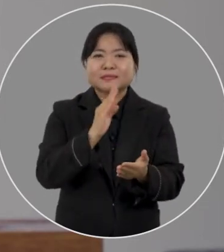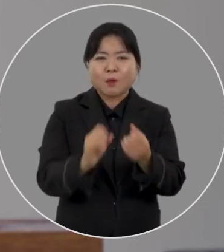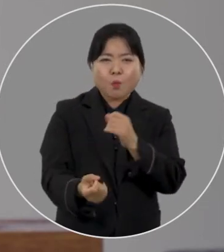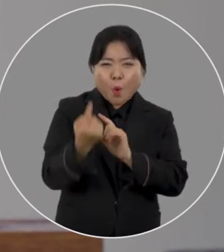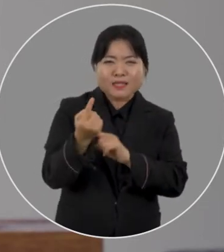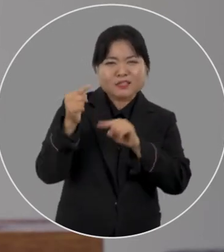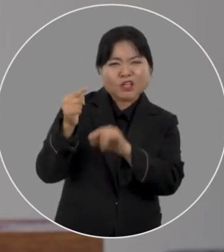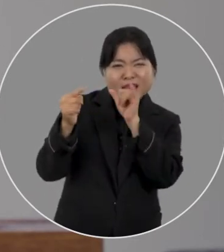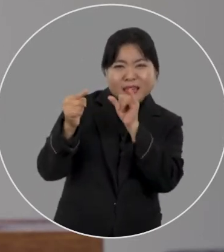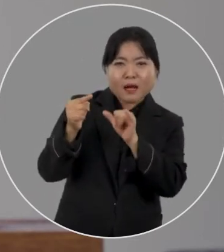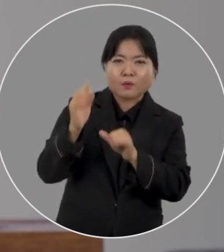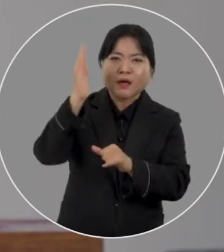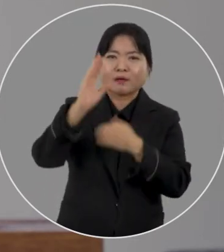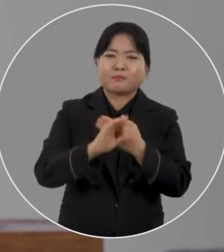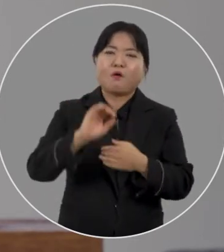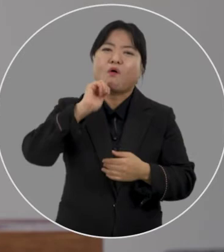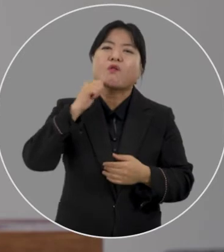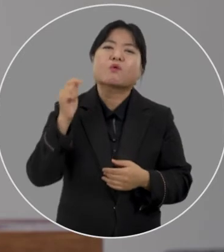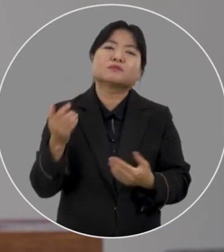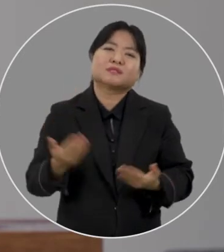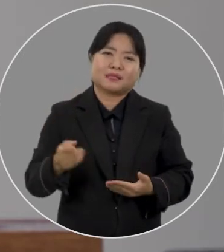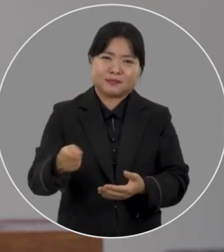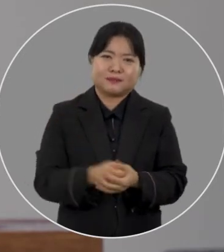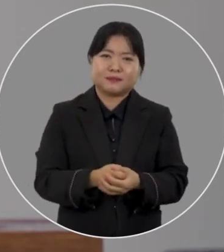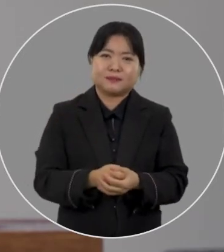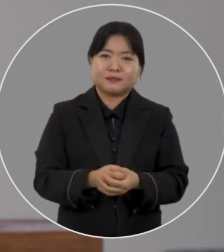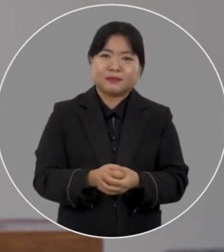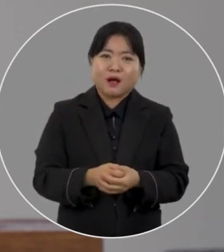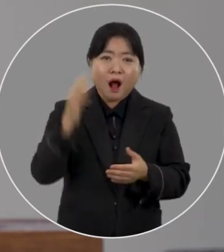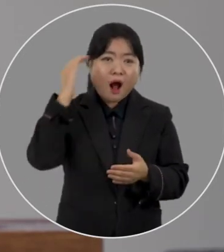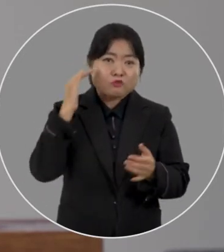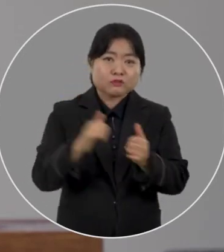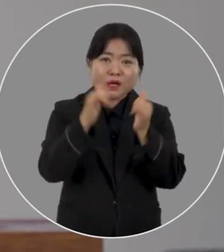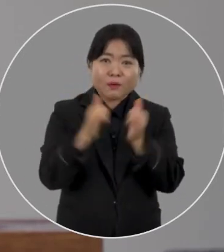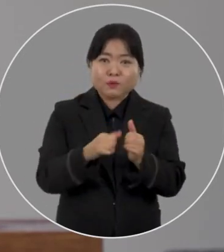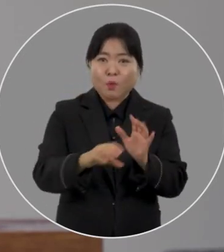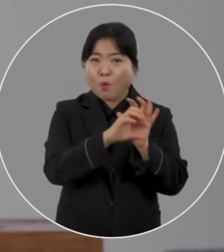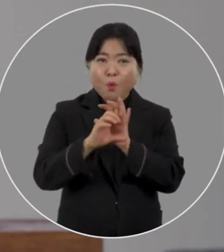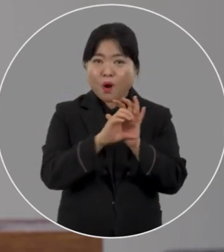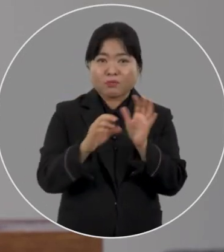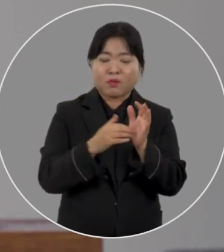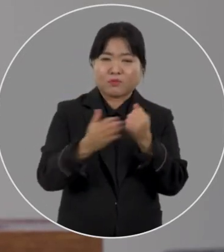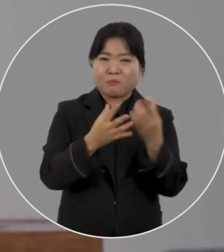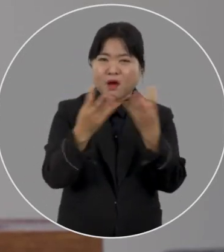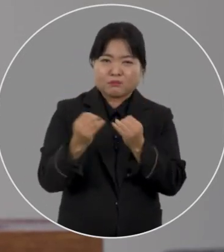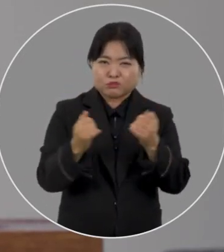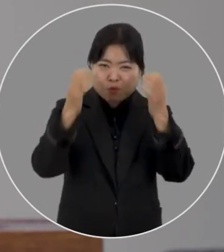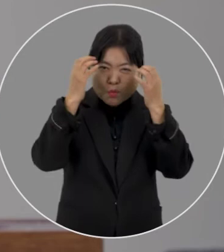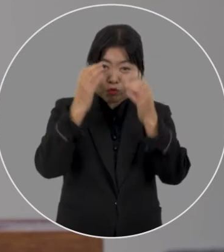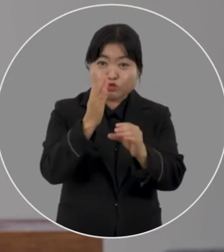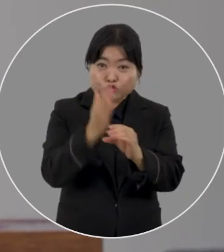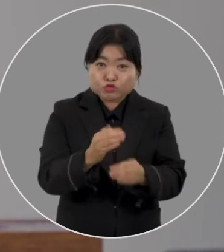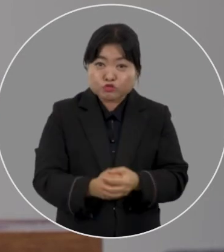된다라고 이야기하는 건 그만큼 어려운 일입니다. 사실 뭐 우리 한국 사회에서도 지금 코로나 때문에 굉장히 많은 분들이 고통받고